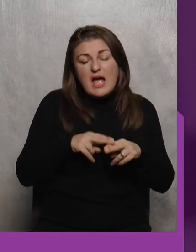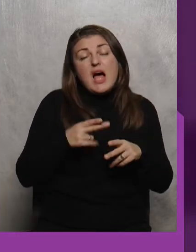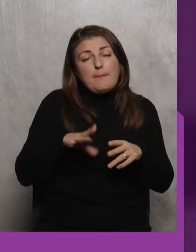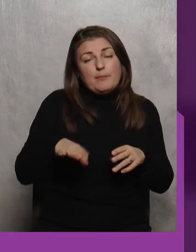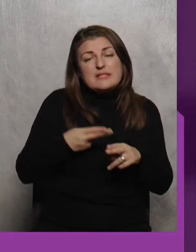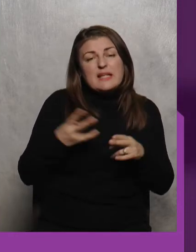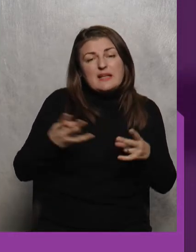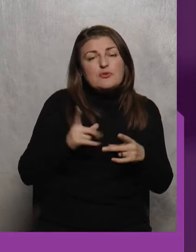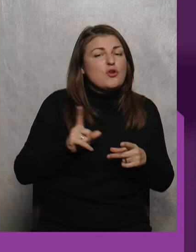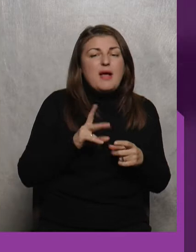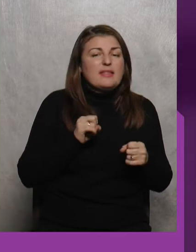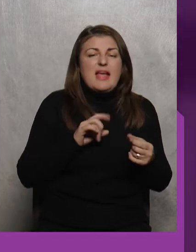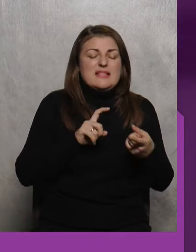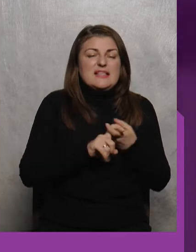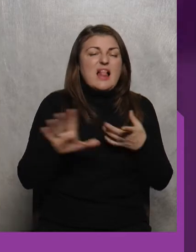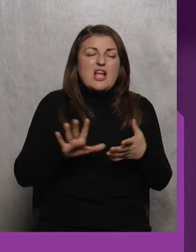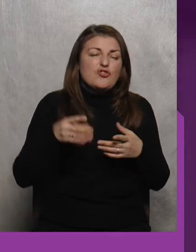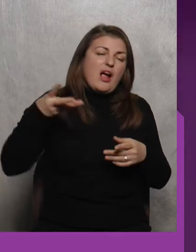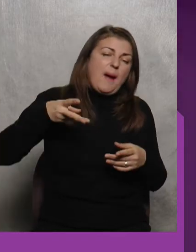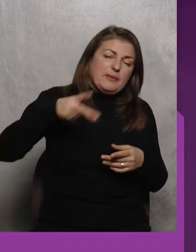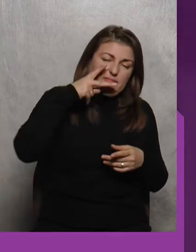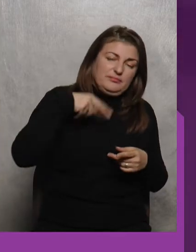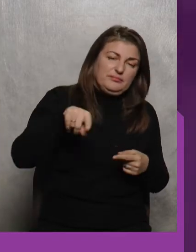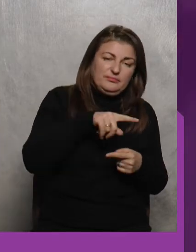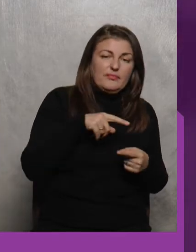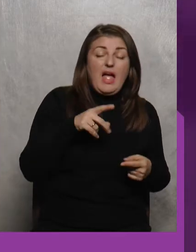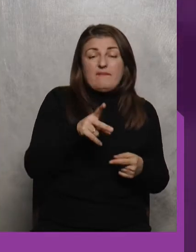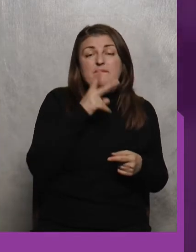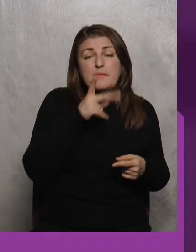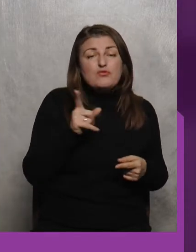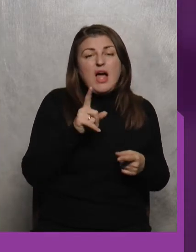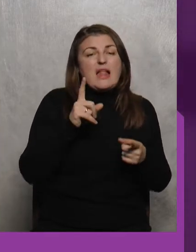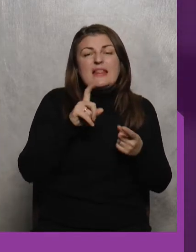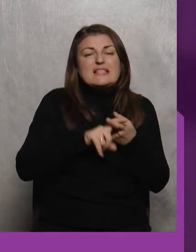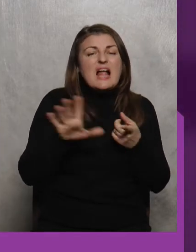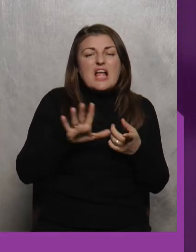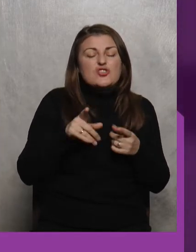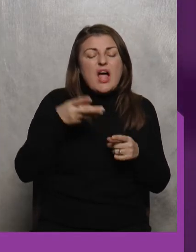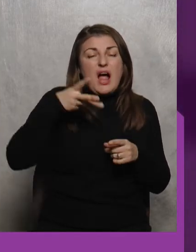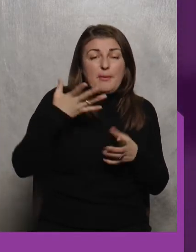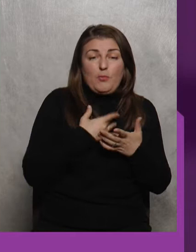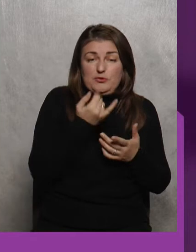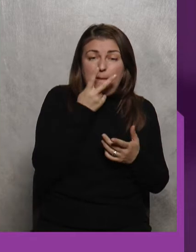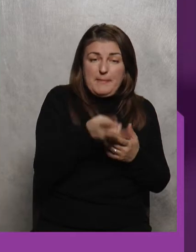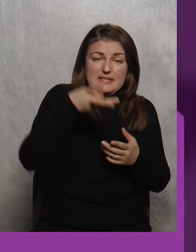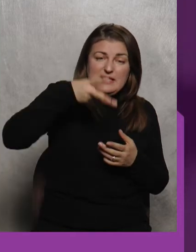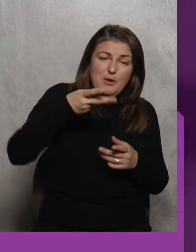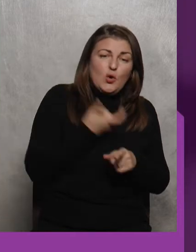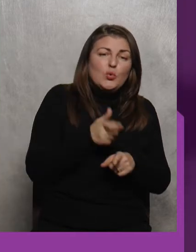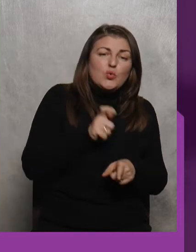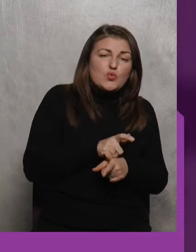треба, щоб незалежна камера знімала. Відповідно, ви бачите, що незалежна камера, яку ми зараз бачимо, знімає